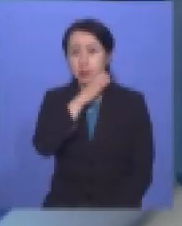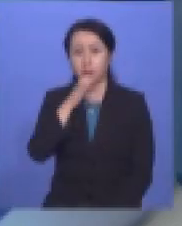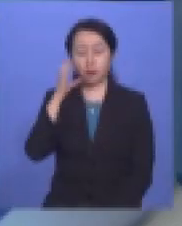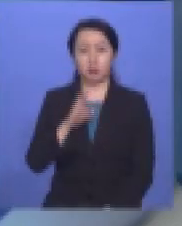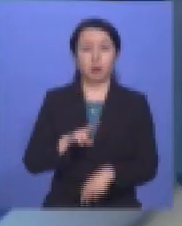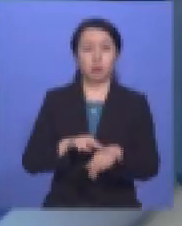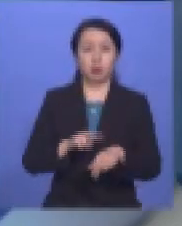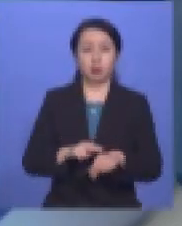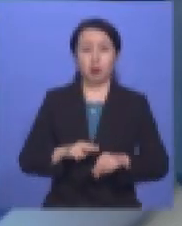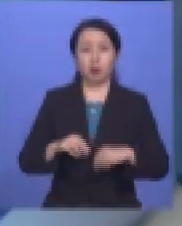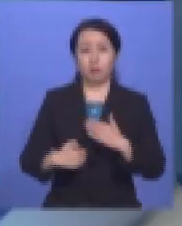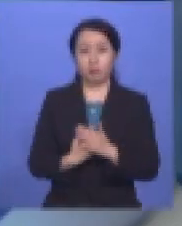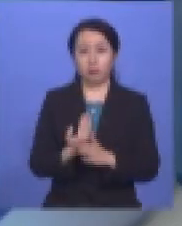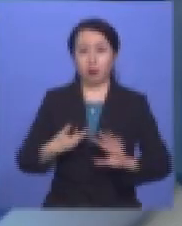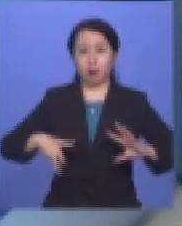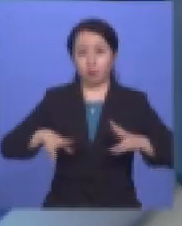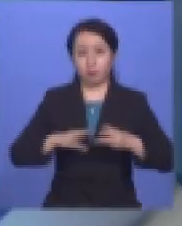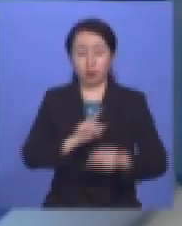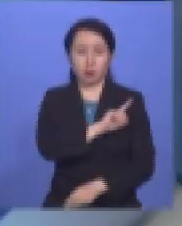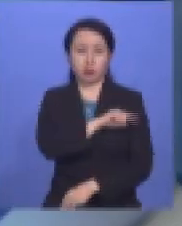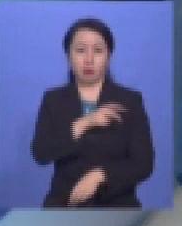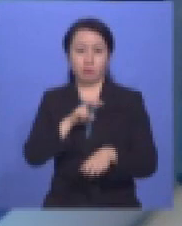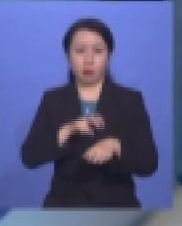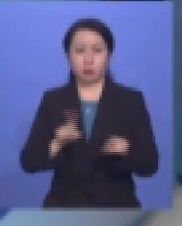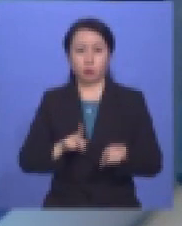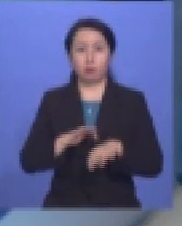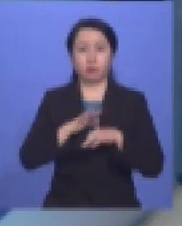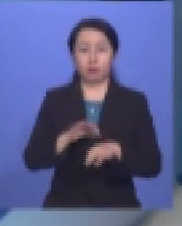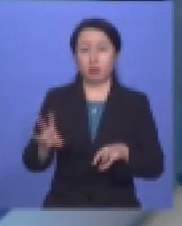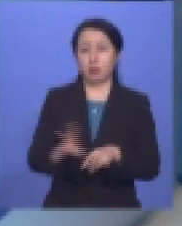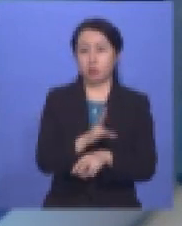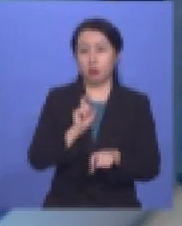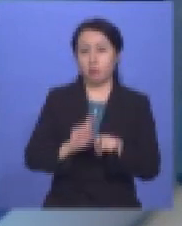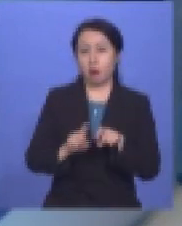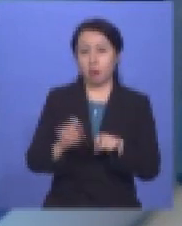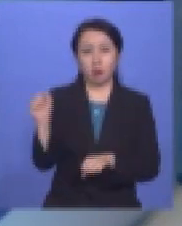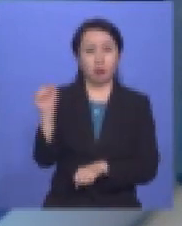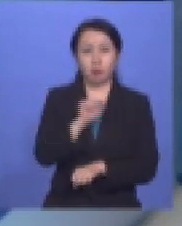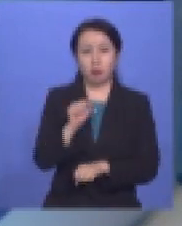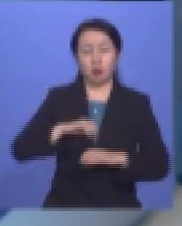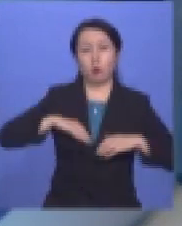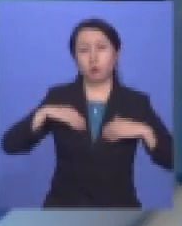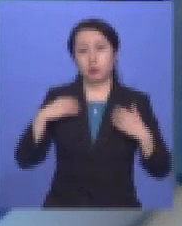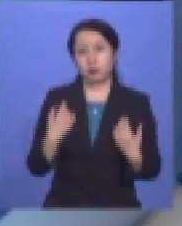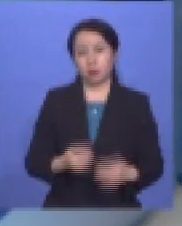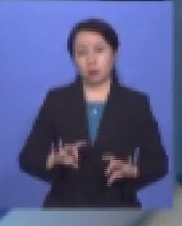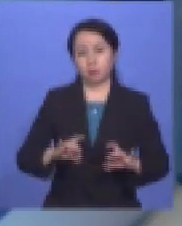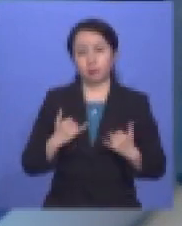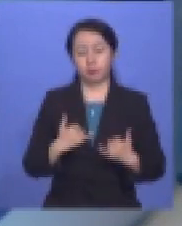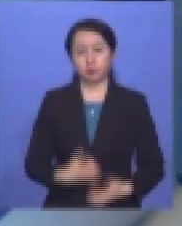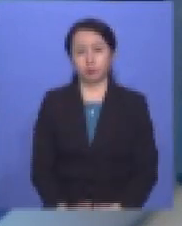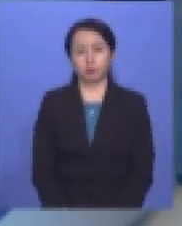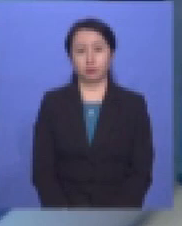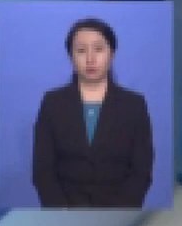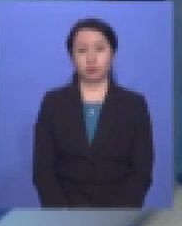северо-казахстанские полицейские вновь объединились с медиками чтобы провести ночные проверки водителей на утомление подробности смотрите